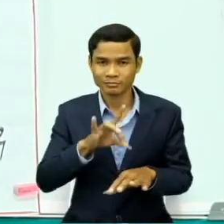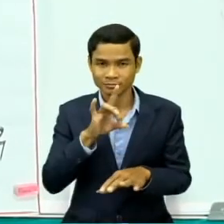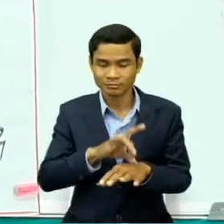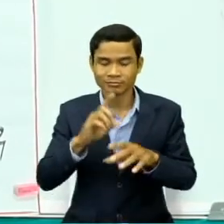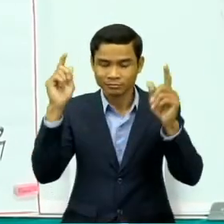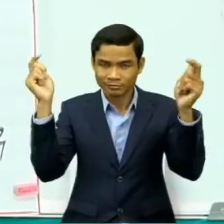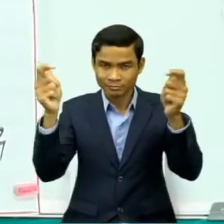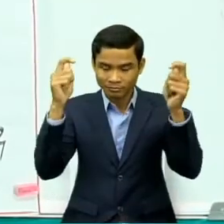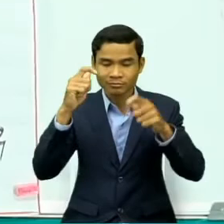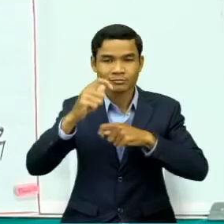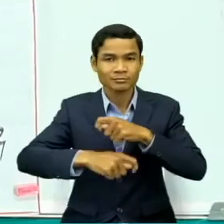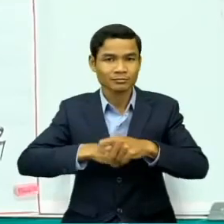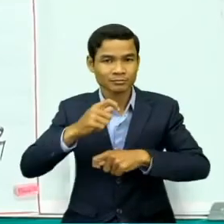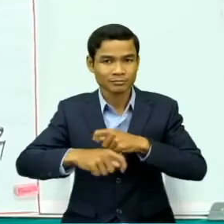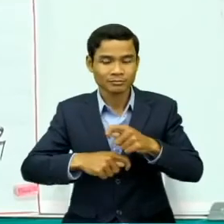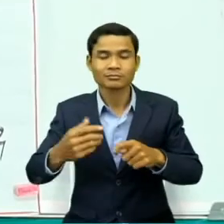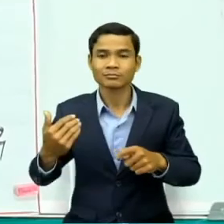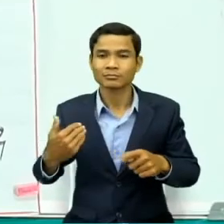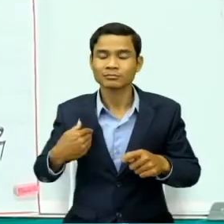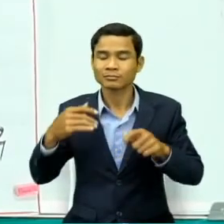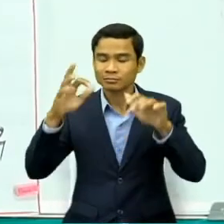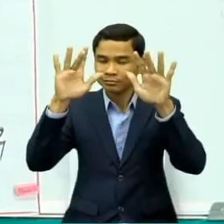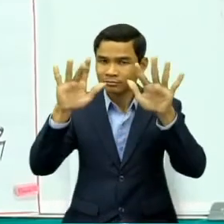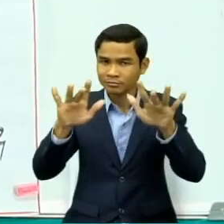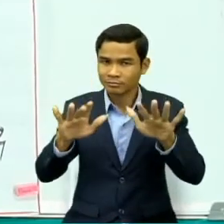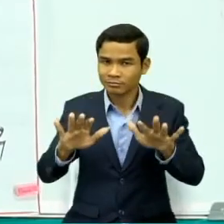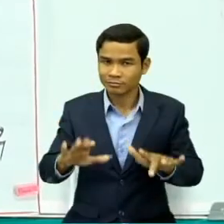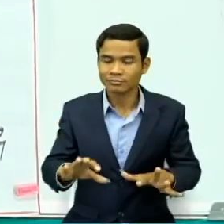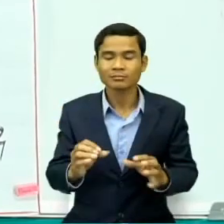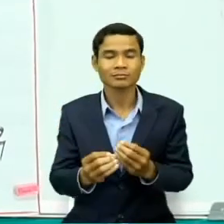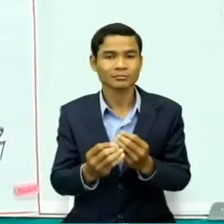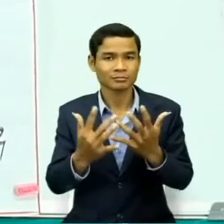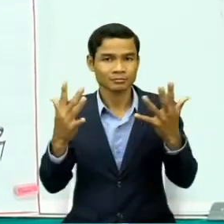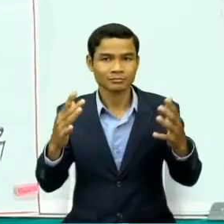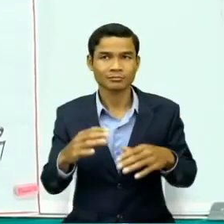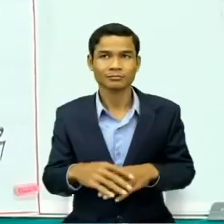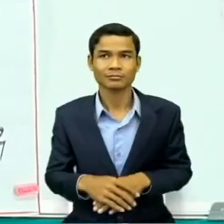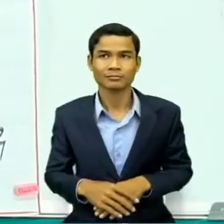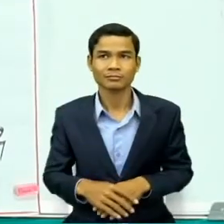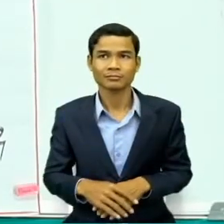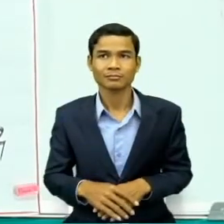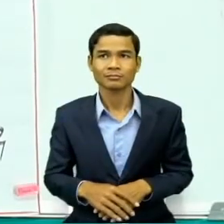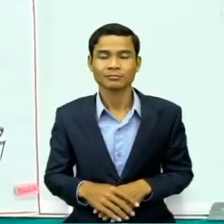chúng miên phliên thẹt tràn